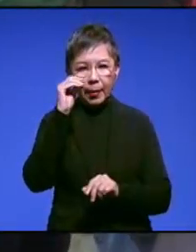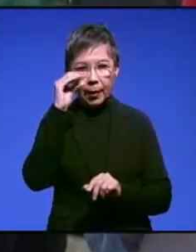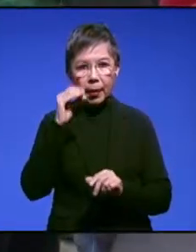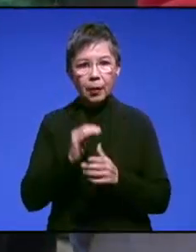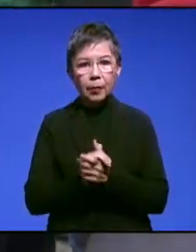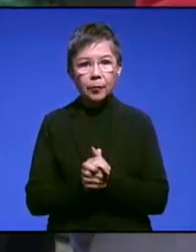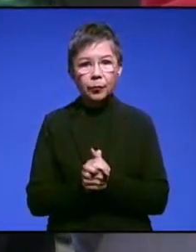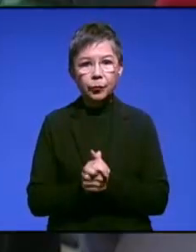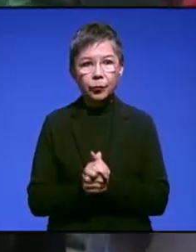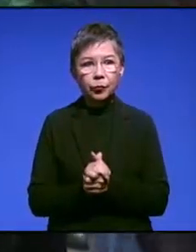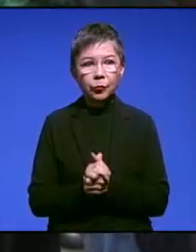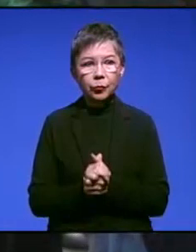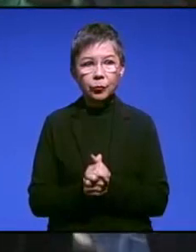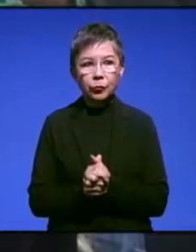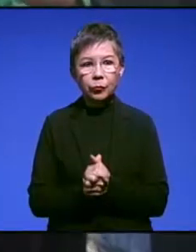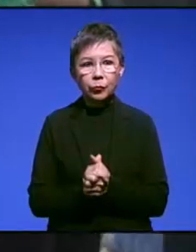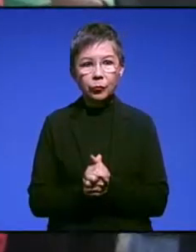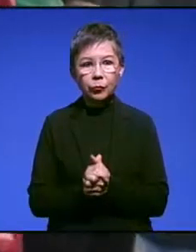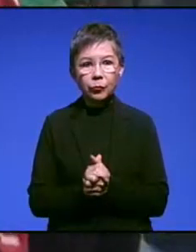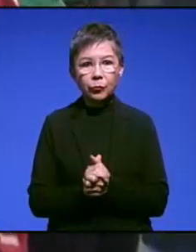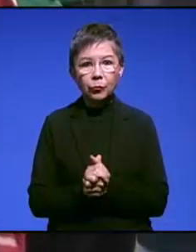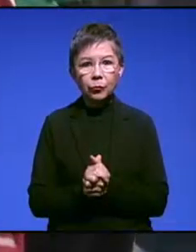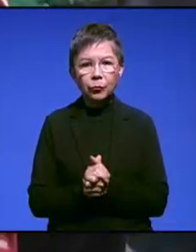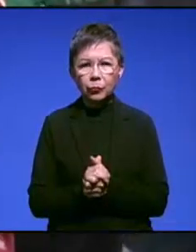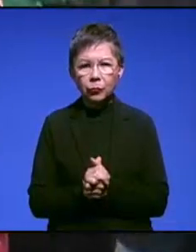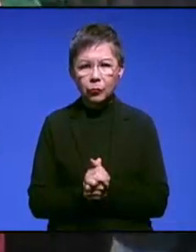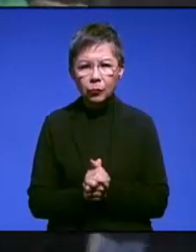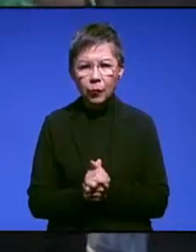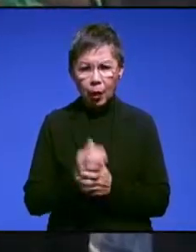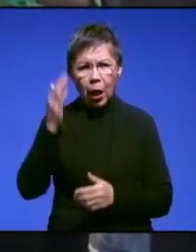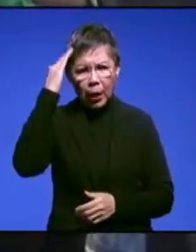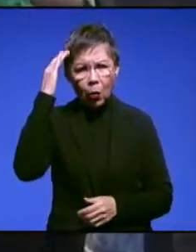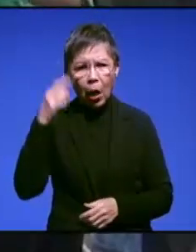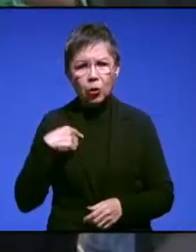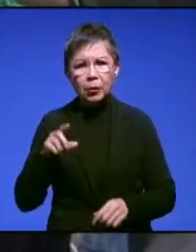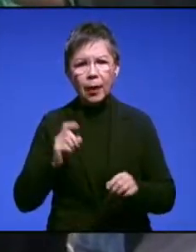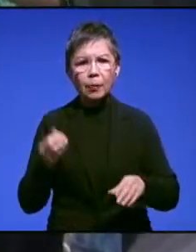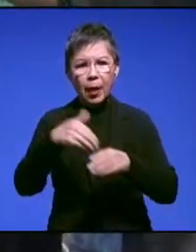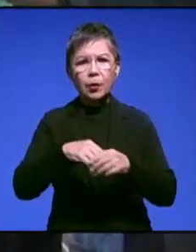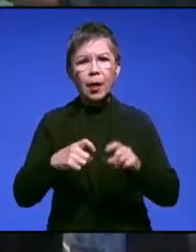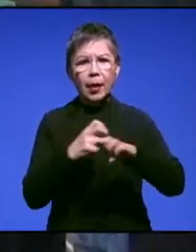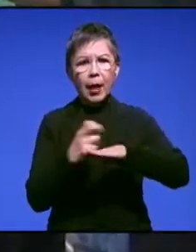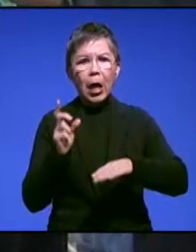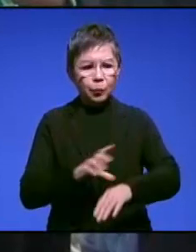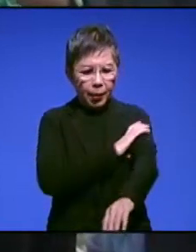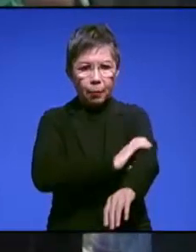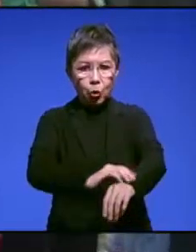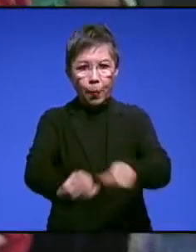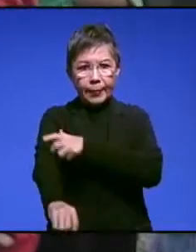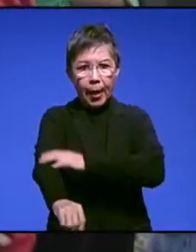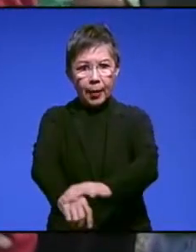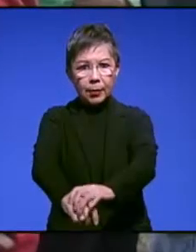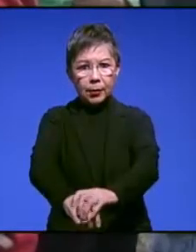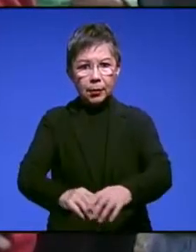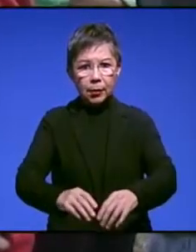6. Bang, apa selang sih peraturan bener nggak boleh pakai terpenek apa gitu? Nah, terus abang